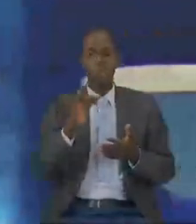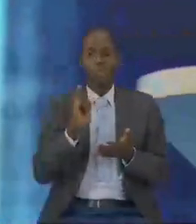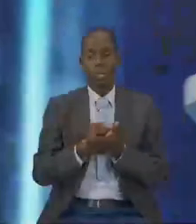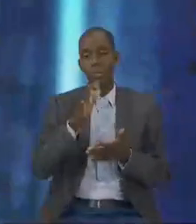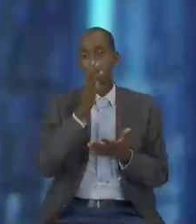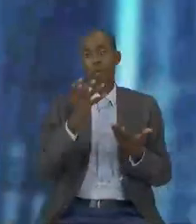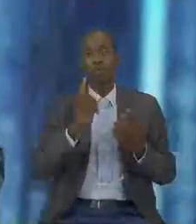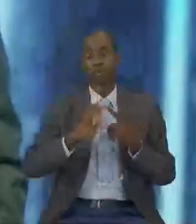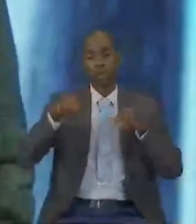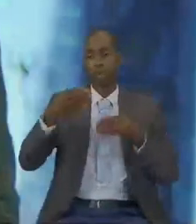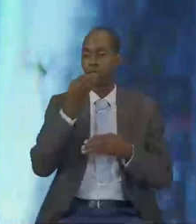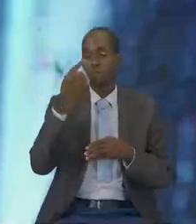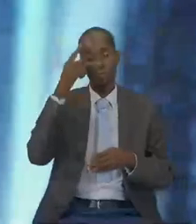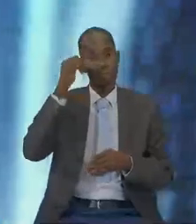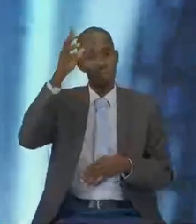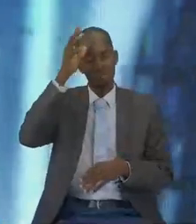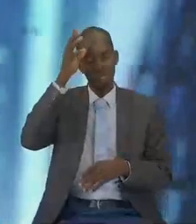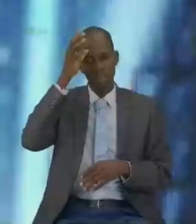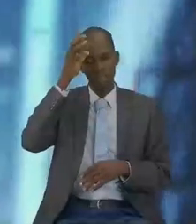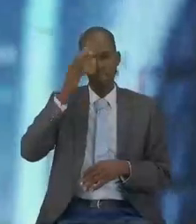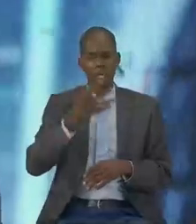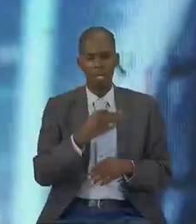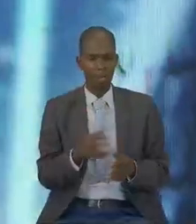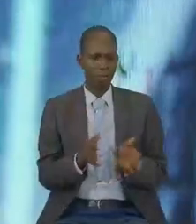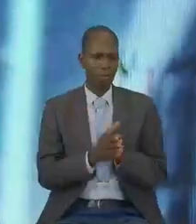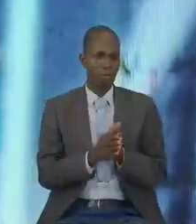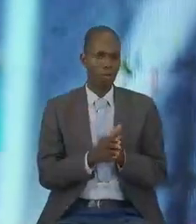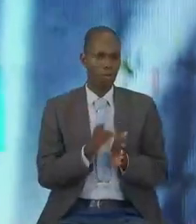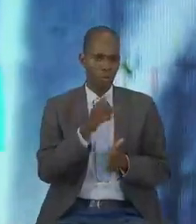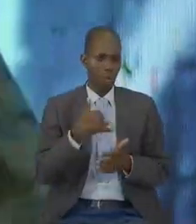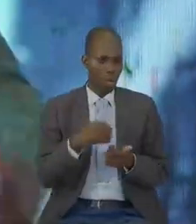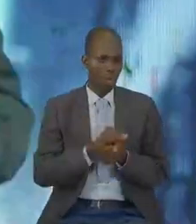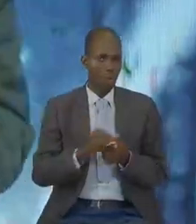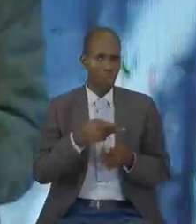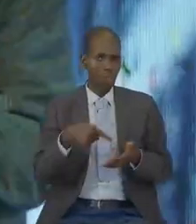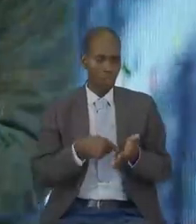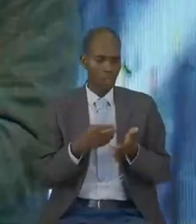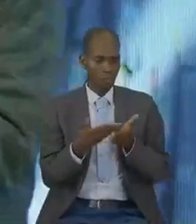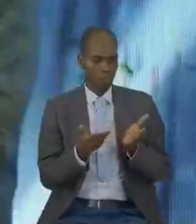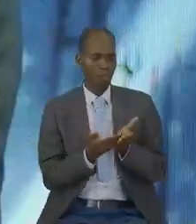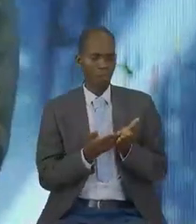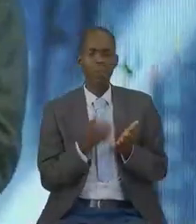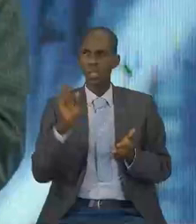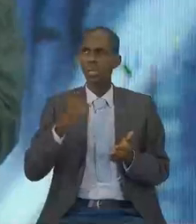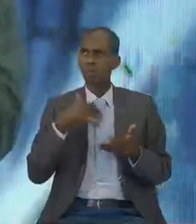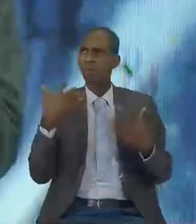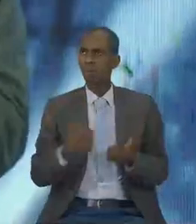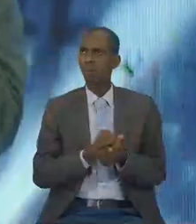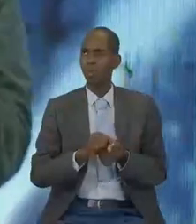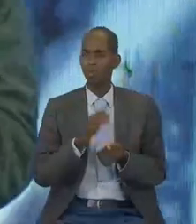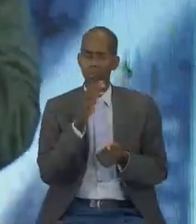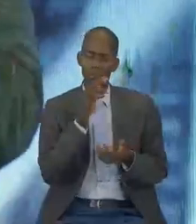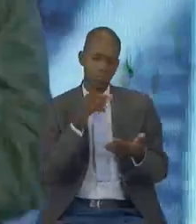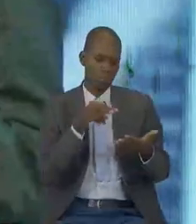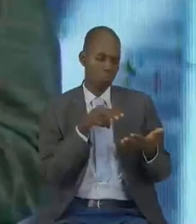plat. Maman regarde le plat et dit, tu as lavé ce plat-là? Oui, maman, j'ai lavé. Maman